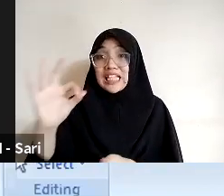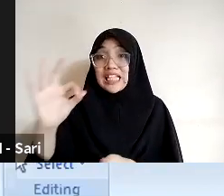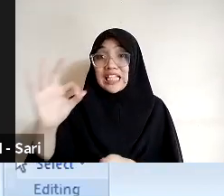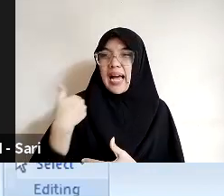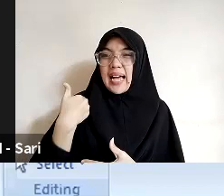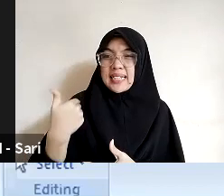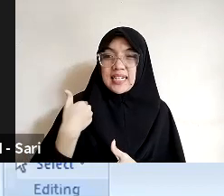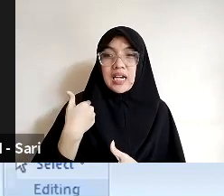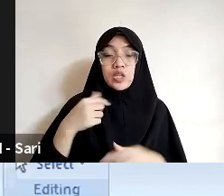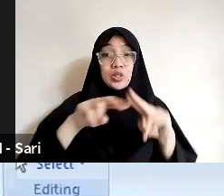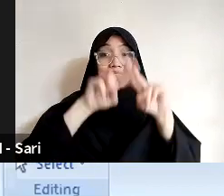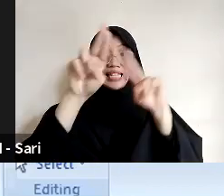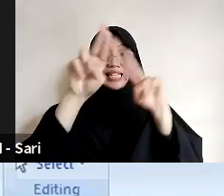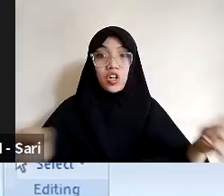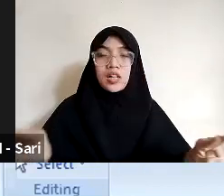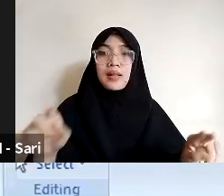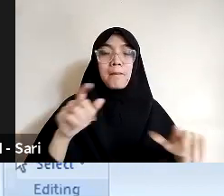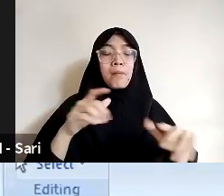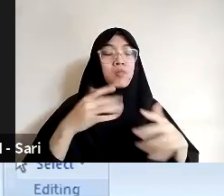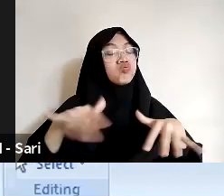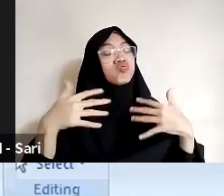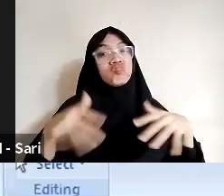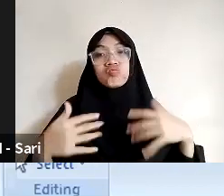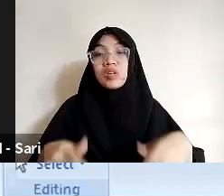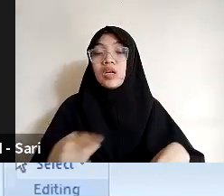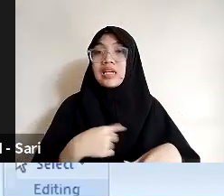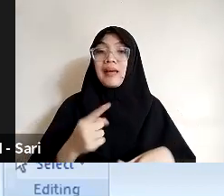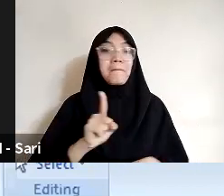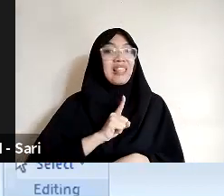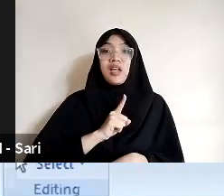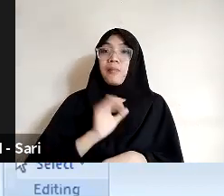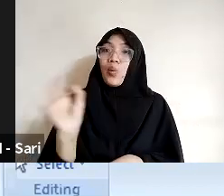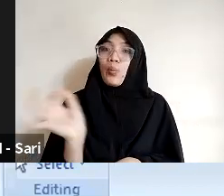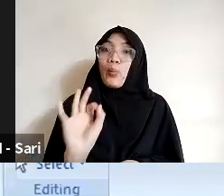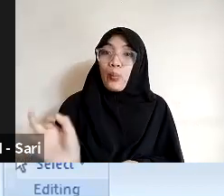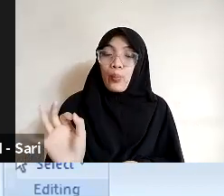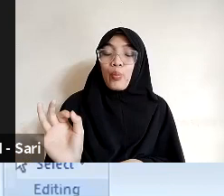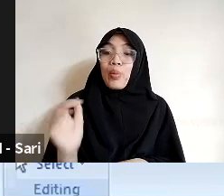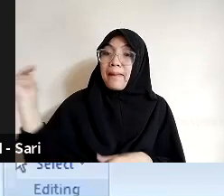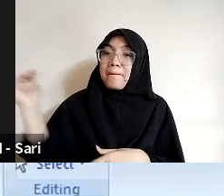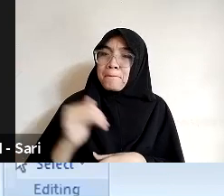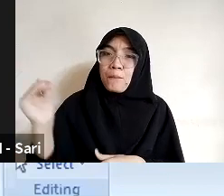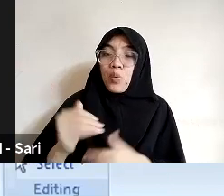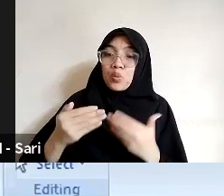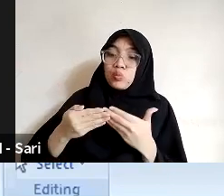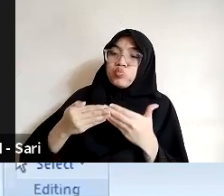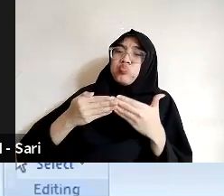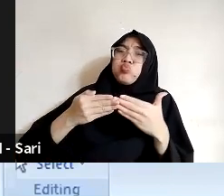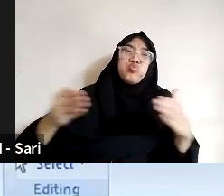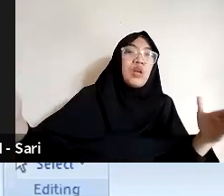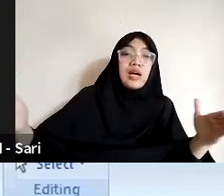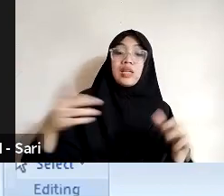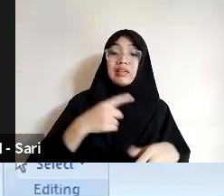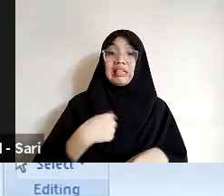dari skala internasional kita akan melihat betapa kemudian kita tidak mandiri, betapa kemudian impor itu sudah dibuka lebar, dan apa yang kita makan itu